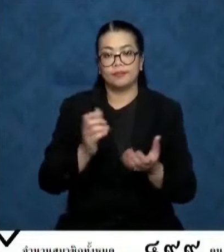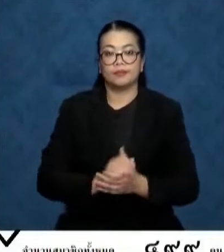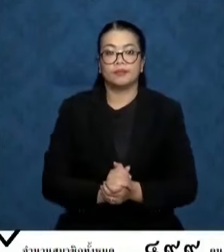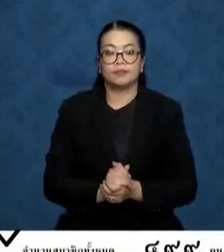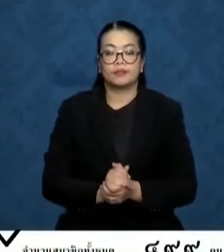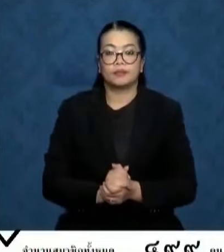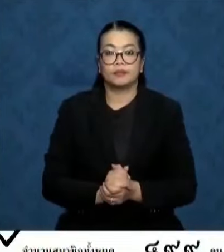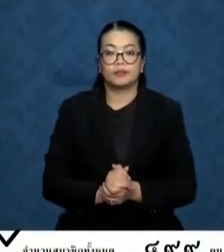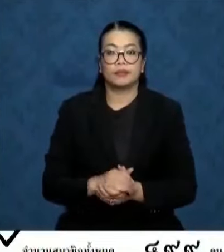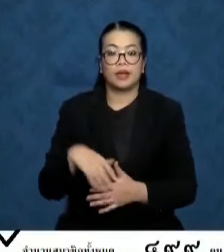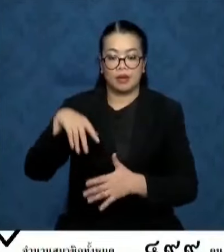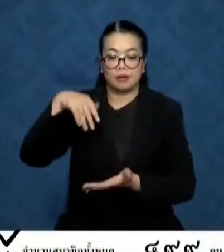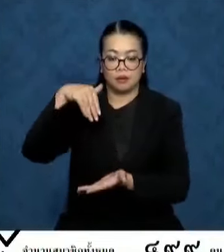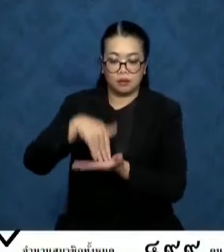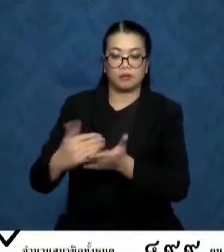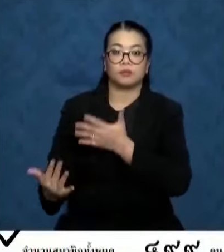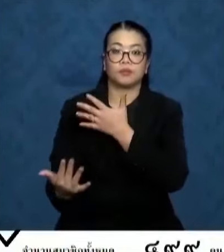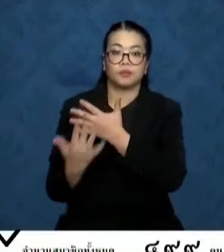และกรมราชธรร